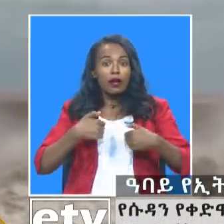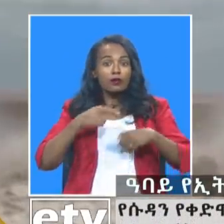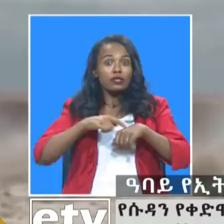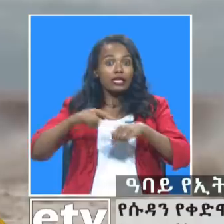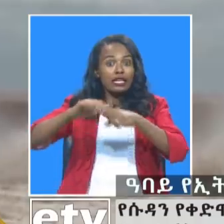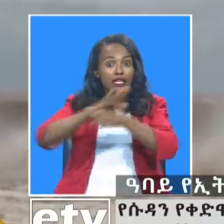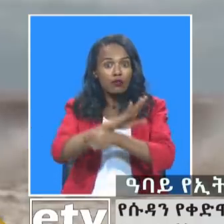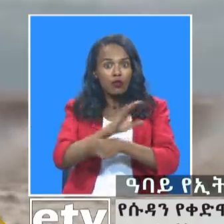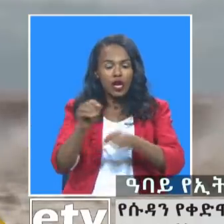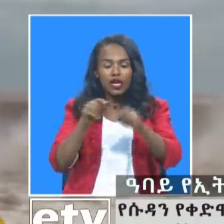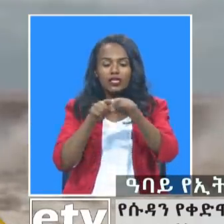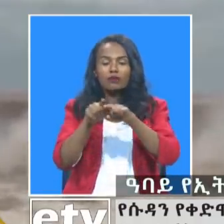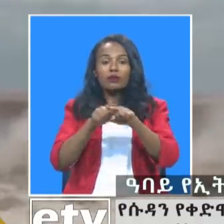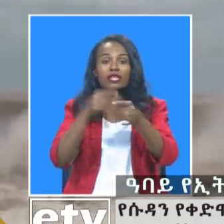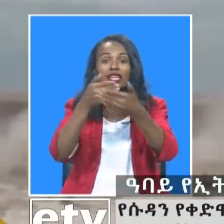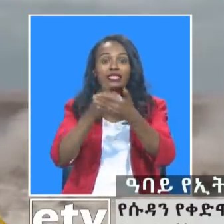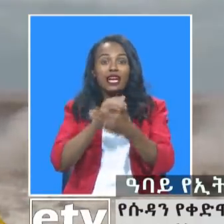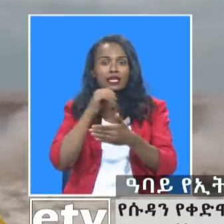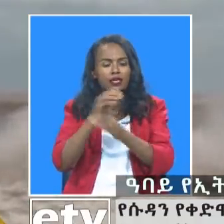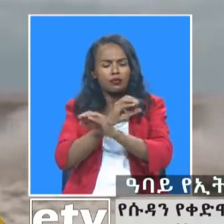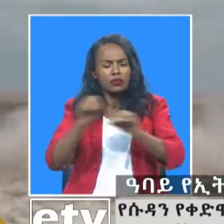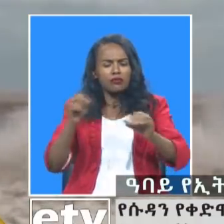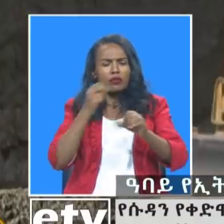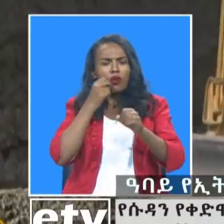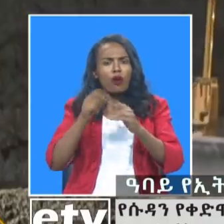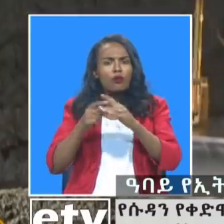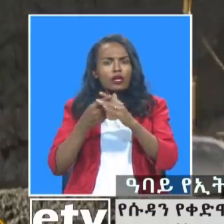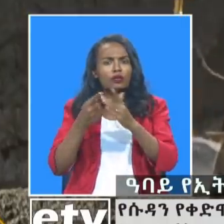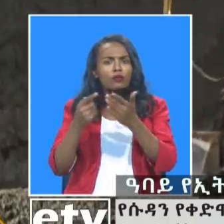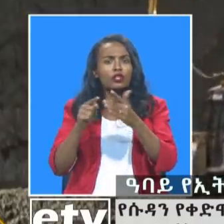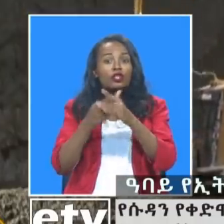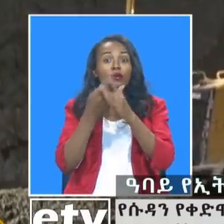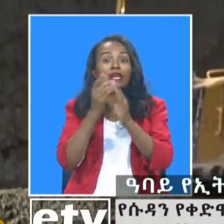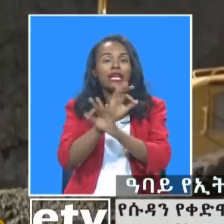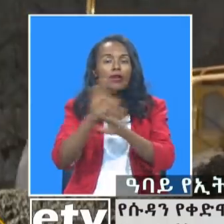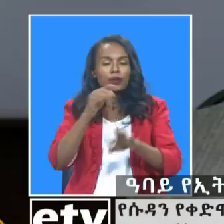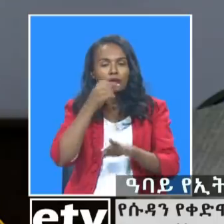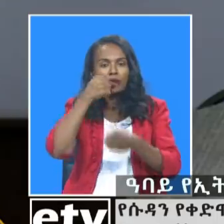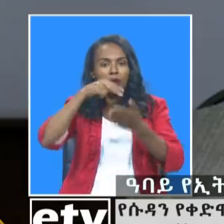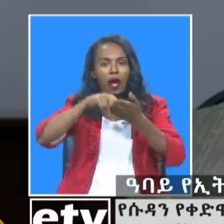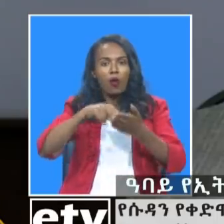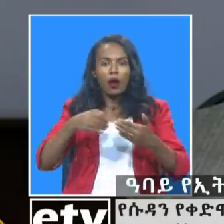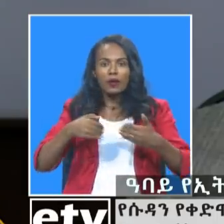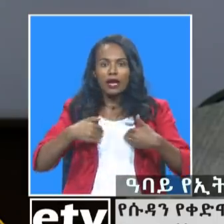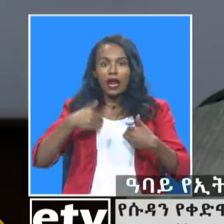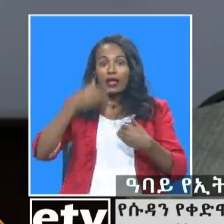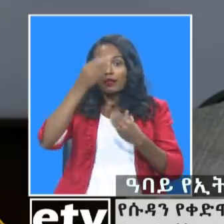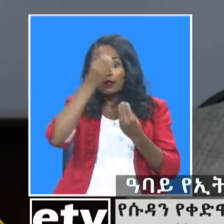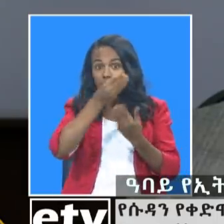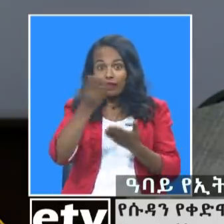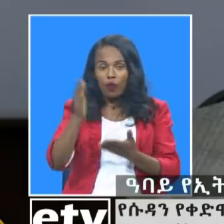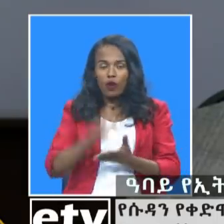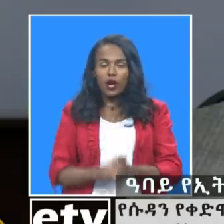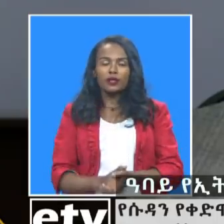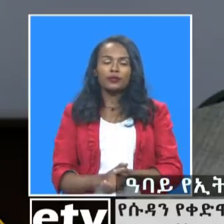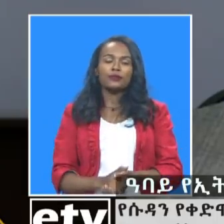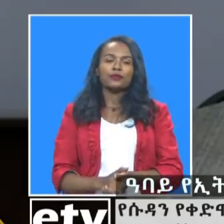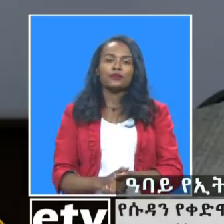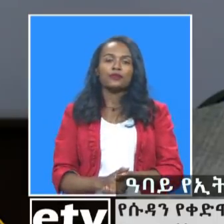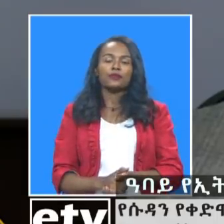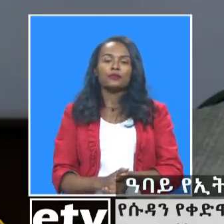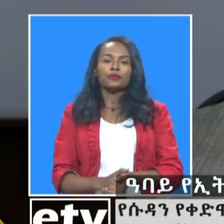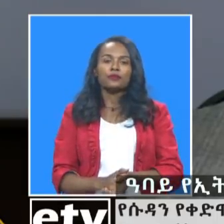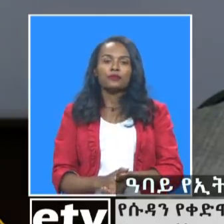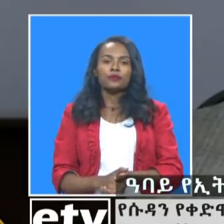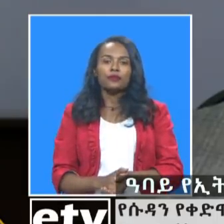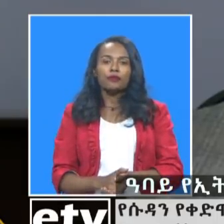እንዲሞላና ስምምነት ላይ ሳይደረስ ምንም የውሃ ሙሌት መጀመር የለበትም የሚል አቋም እንዳላትም ይታወቃል። But for the sake